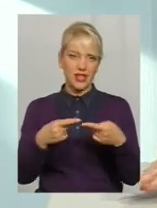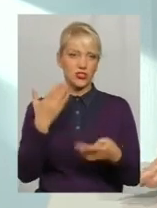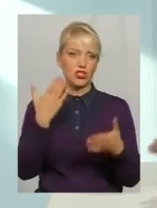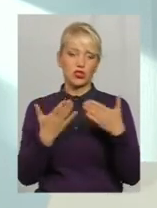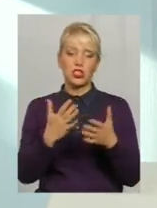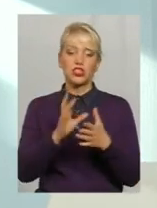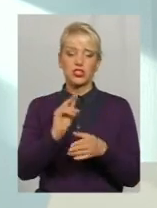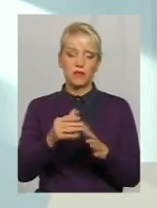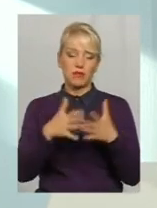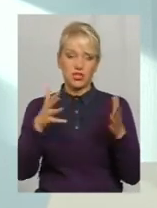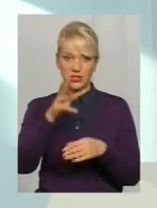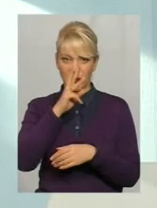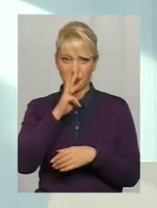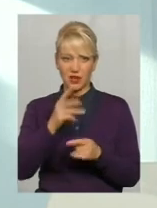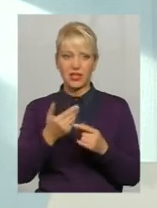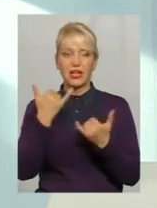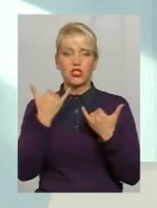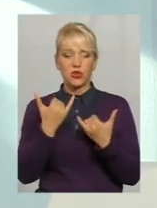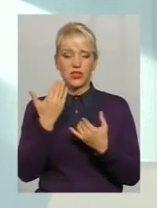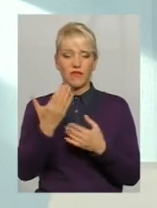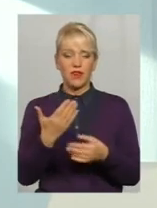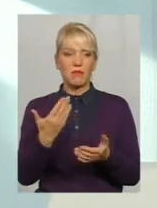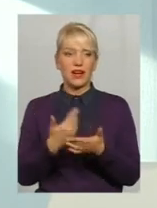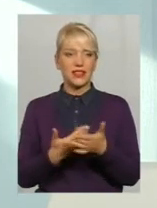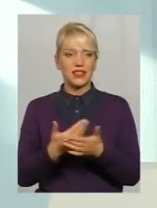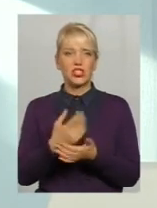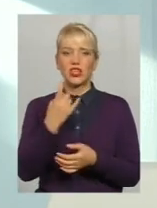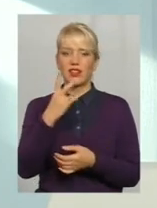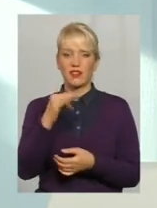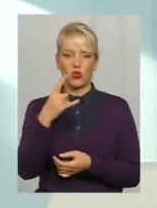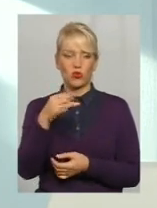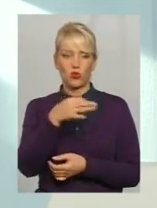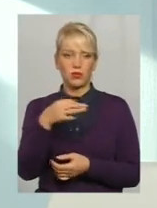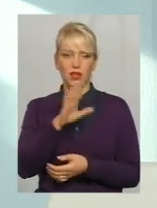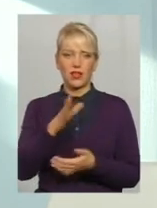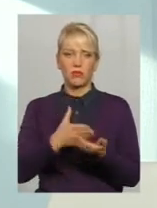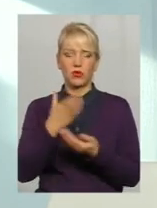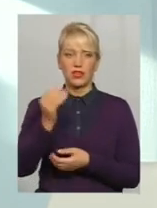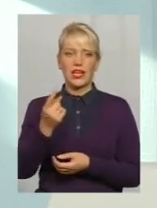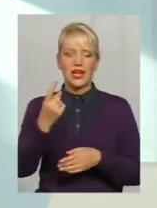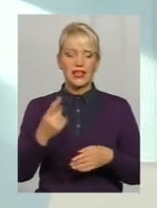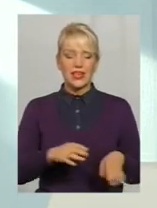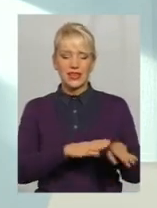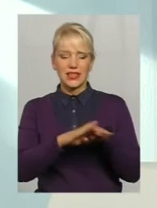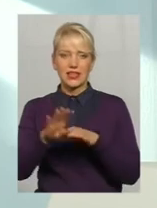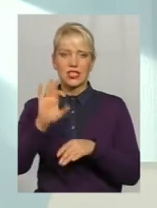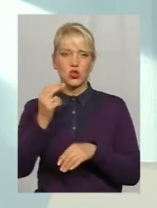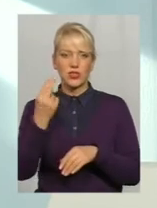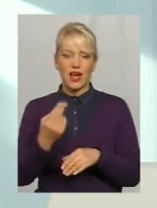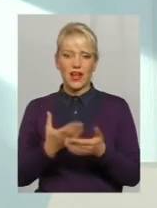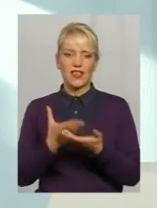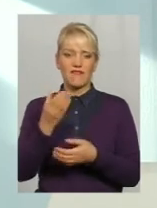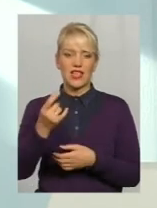заробітна плата, сьогодні практично ви жодної копійки не сплачуєте у вигляді єдиного соціального внеску за себе.